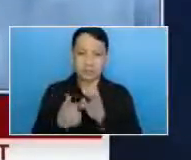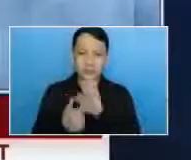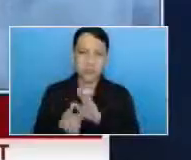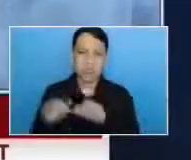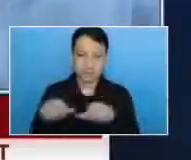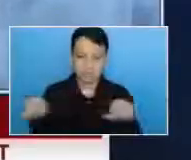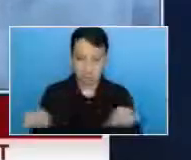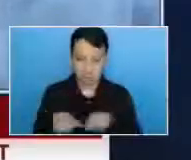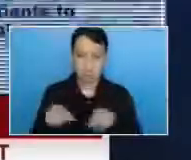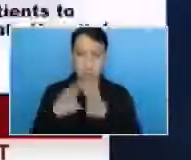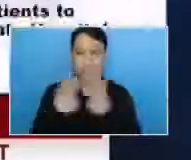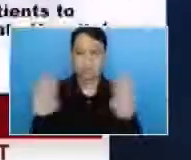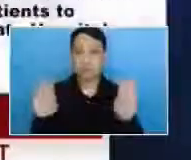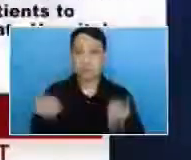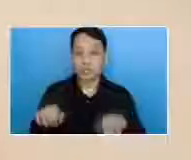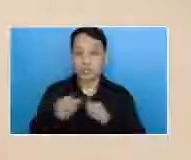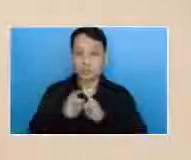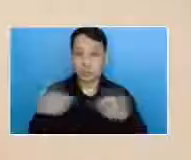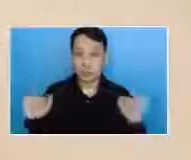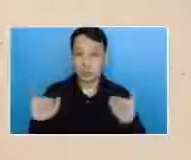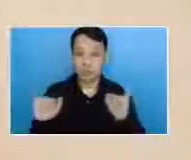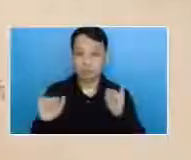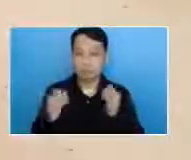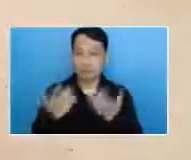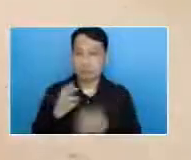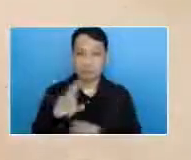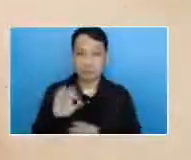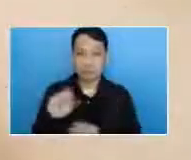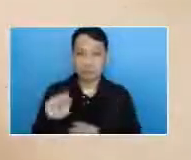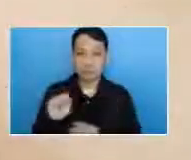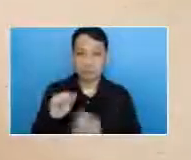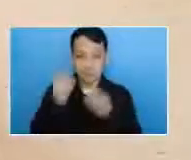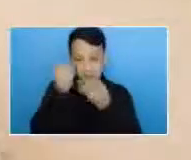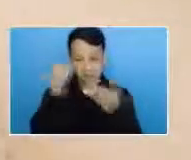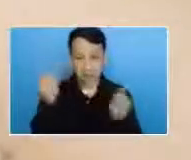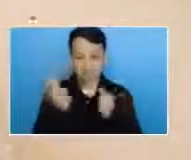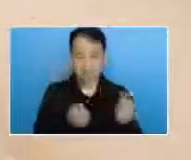ay ito pa po ay pinagbabawal. Patrick De Jesus, para sa Bayan.